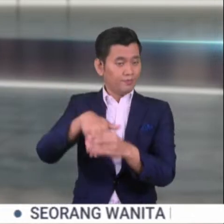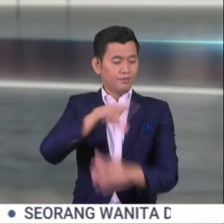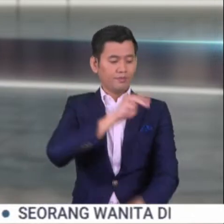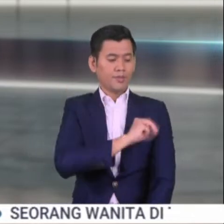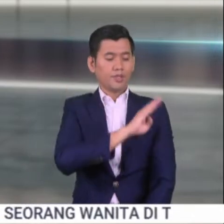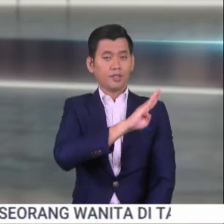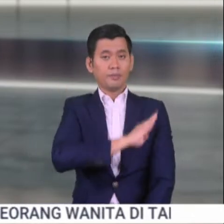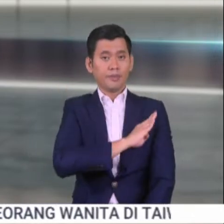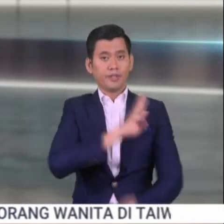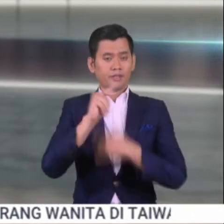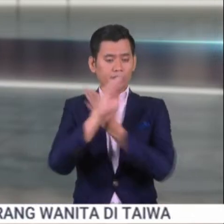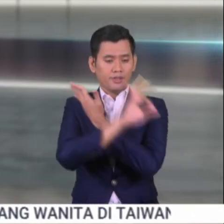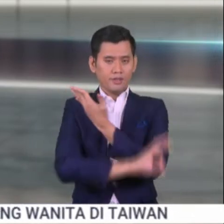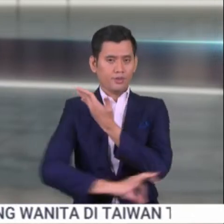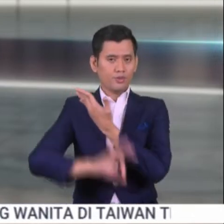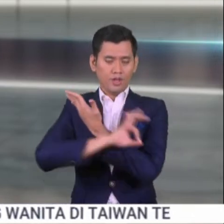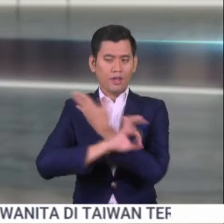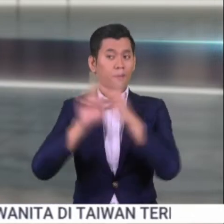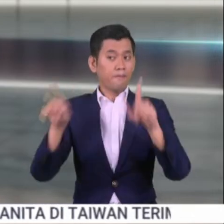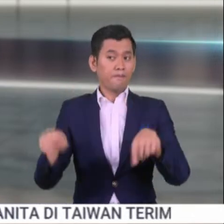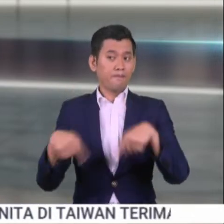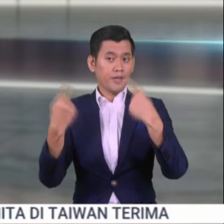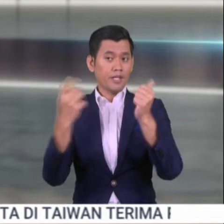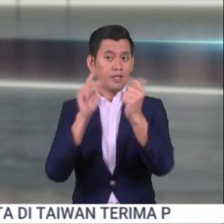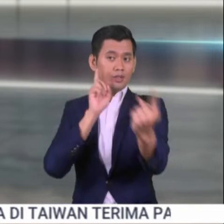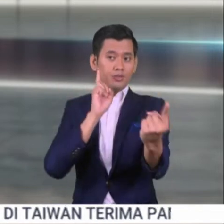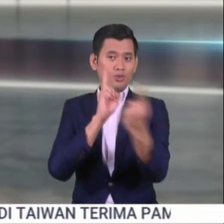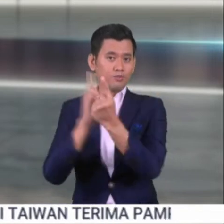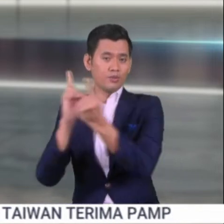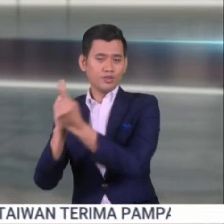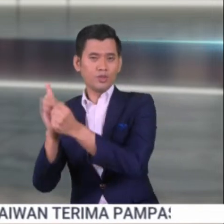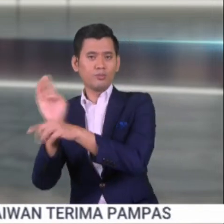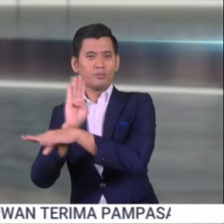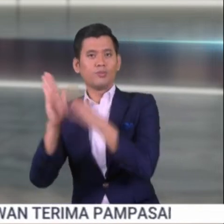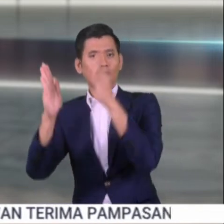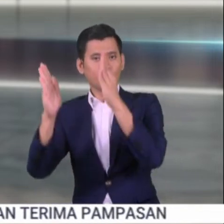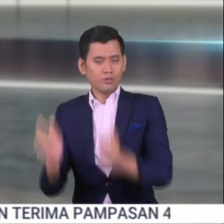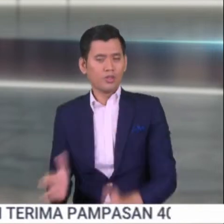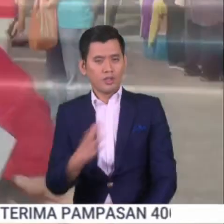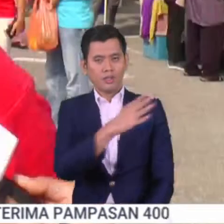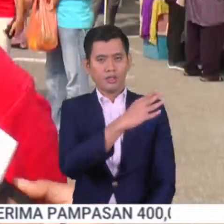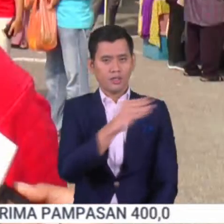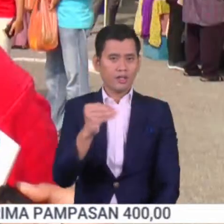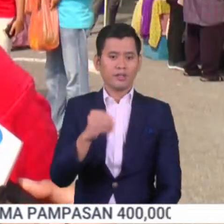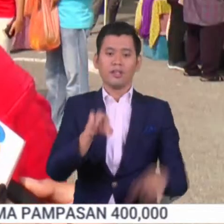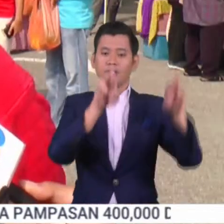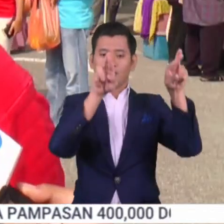Aminuddin Harun turun padang menyantuni penduduk dan peniaga di Pasar Tani Paroi Jaya.